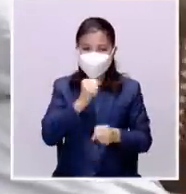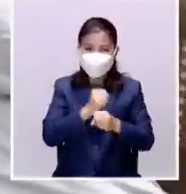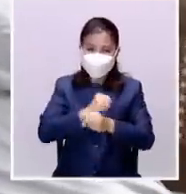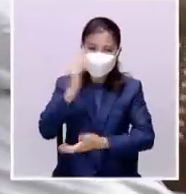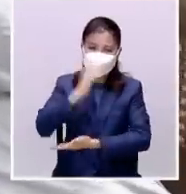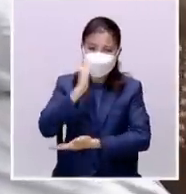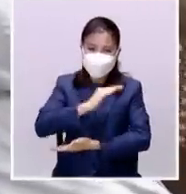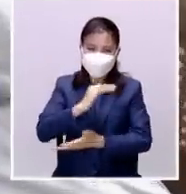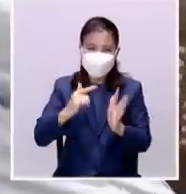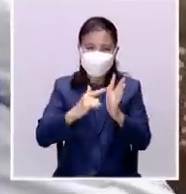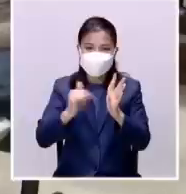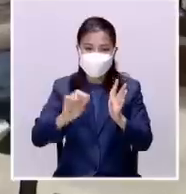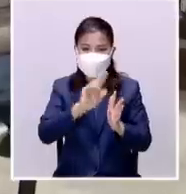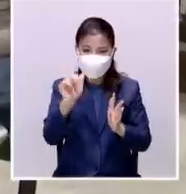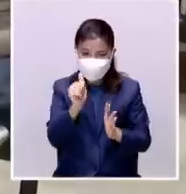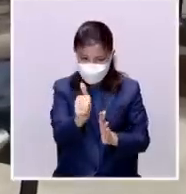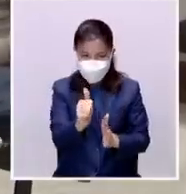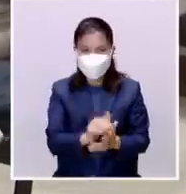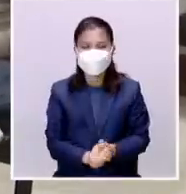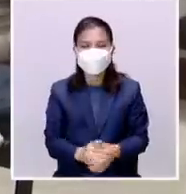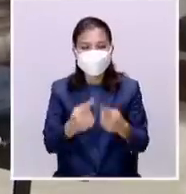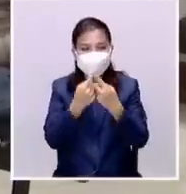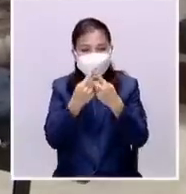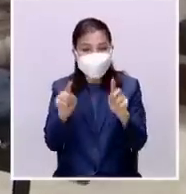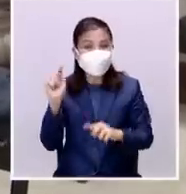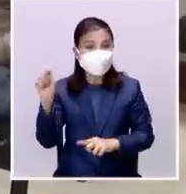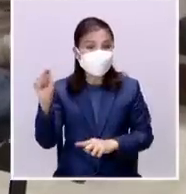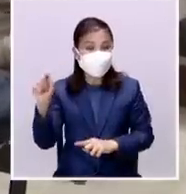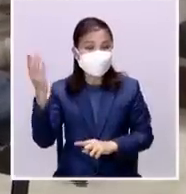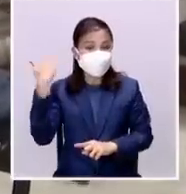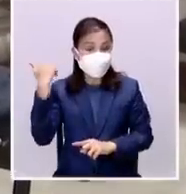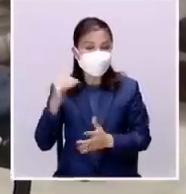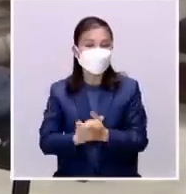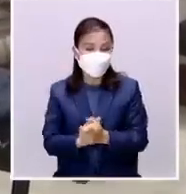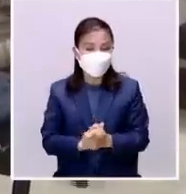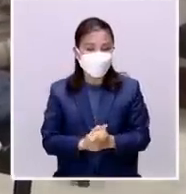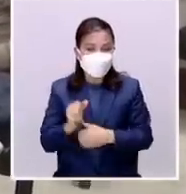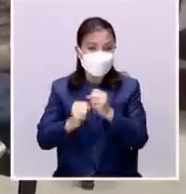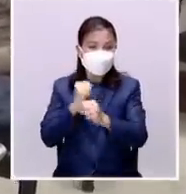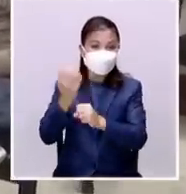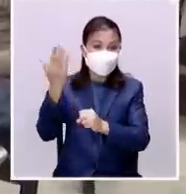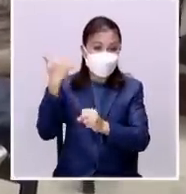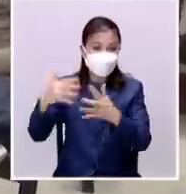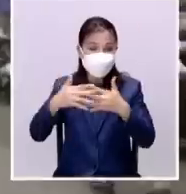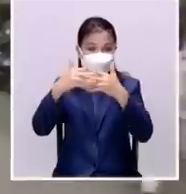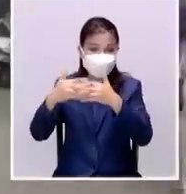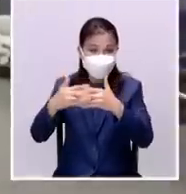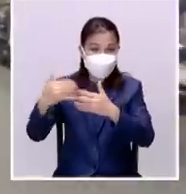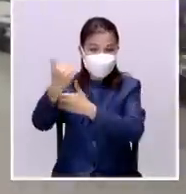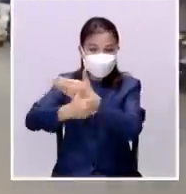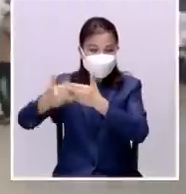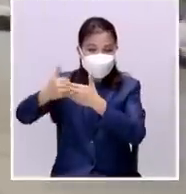ที่ทำให้มีวัคซีนใช้ในวงกว้างได้แต่ว่าในครั้งนั้นค่ะตุลาคมปีที่แล้วสหรัฐแล้วก็ประเทศมหาอำนาจอื่นๆ